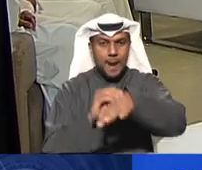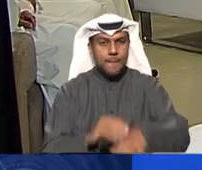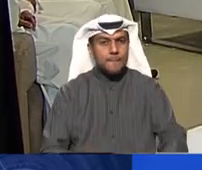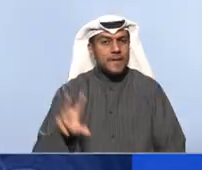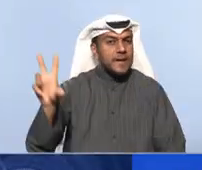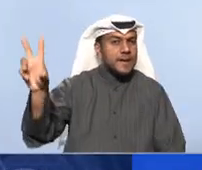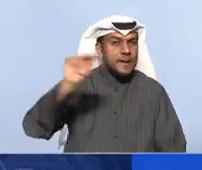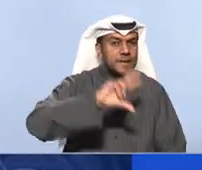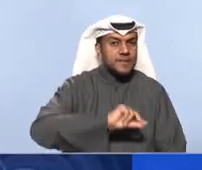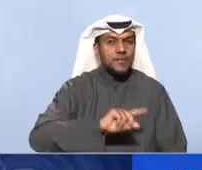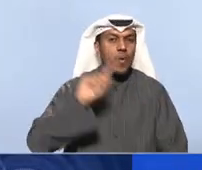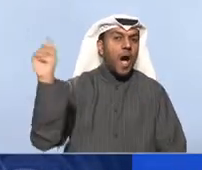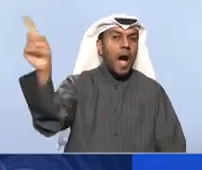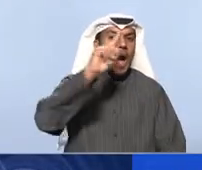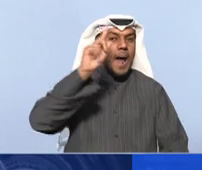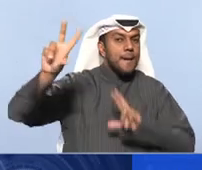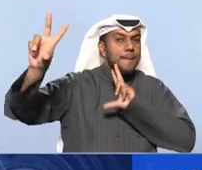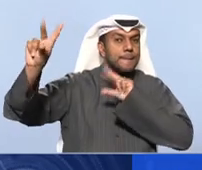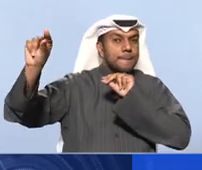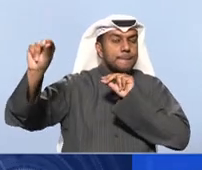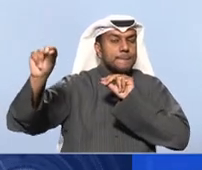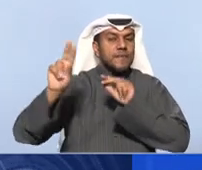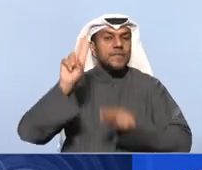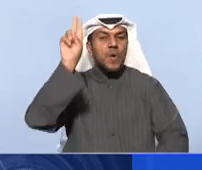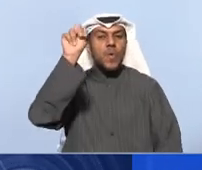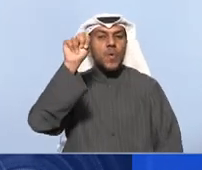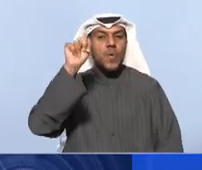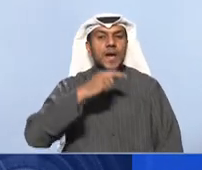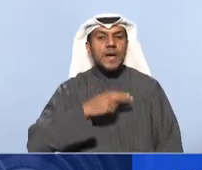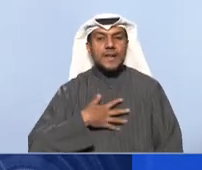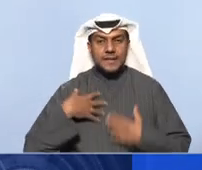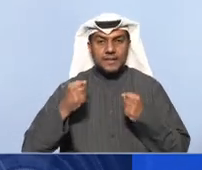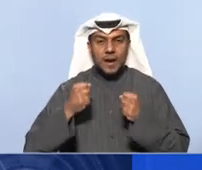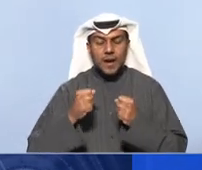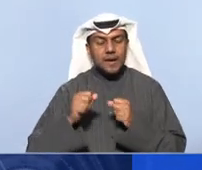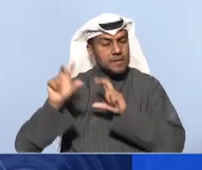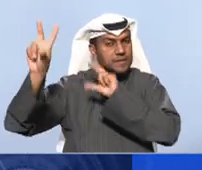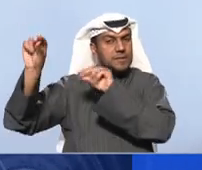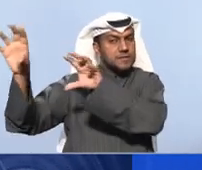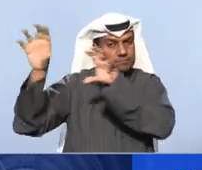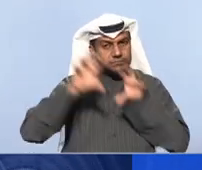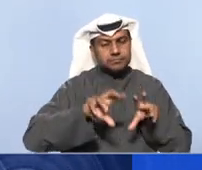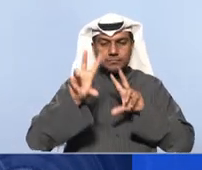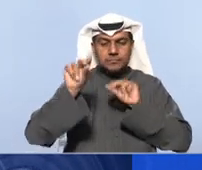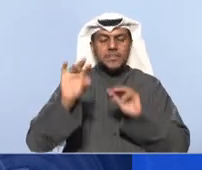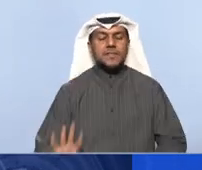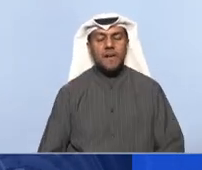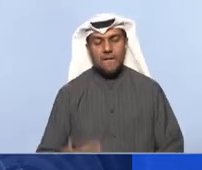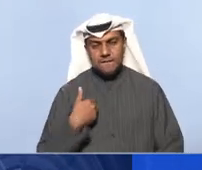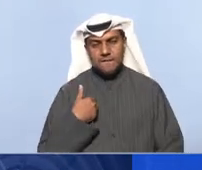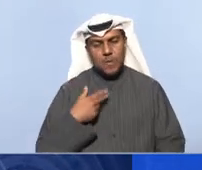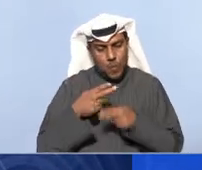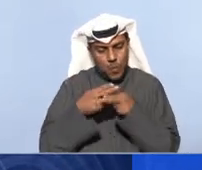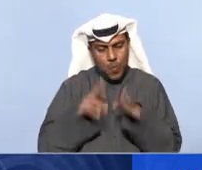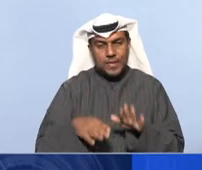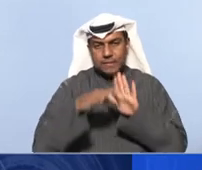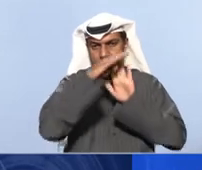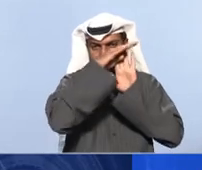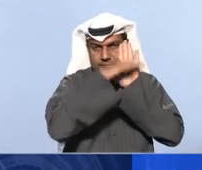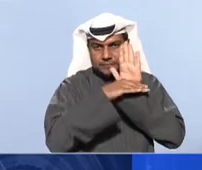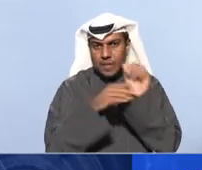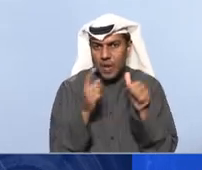العالمية. نحن نعمل في إدارتنا على هذا الملف على عدة محاور: المحاور